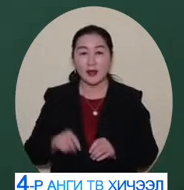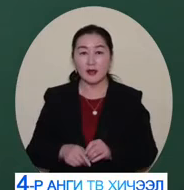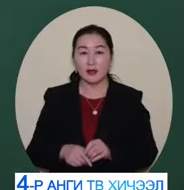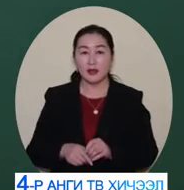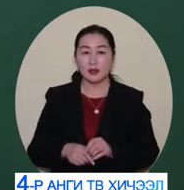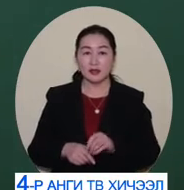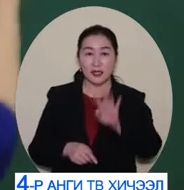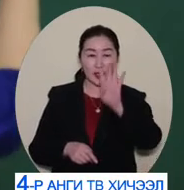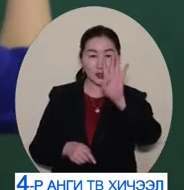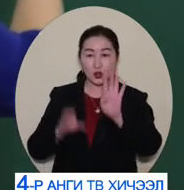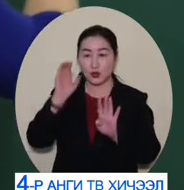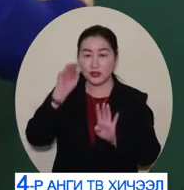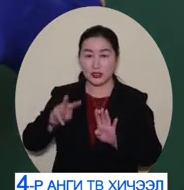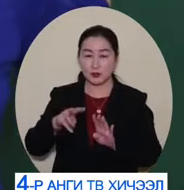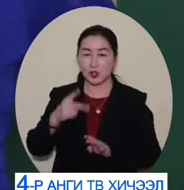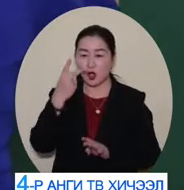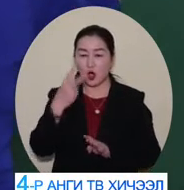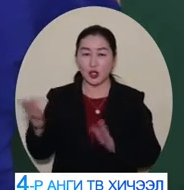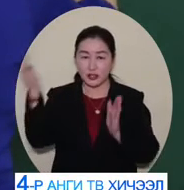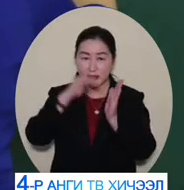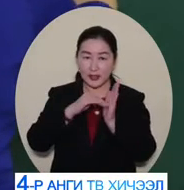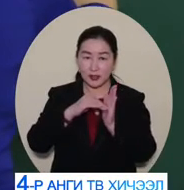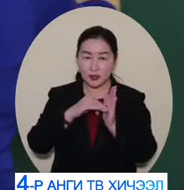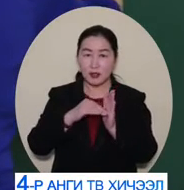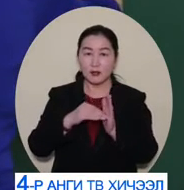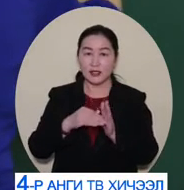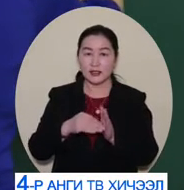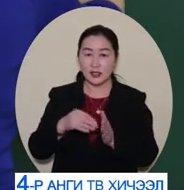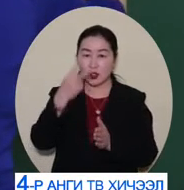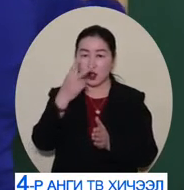багасгалаар 2 см болно тийм ээ 2 см болно.